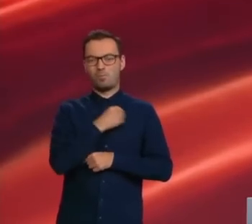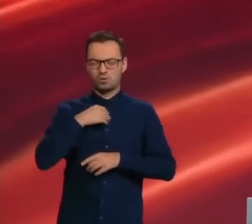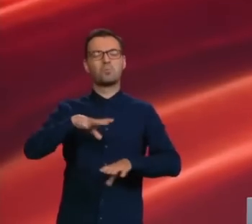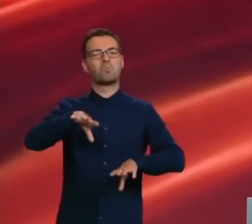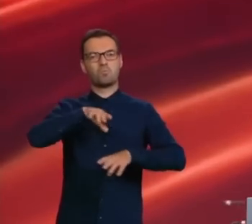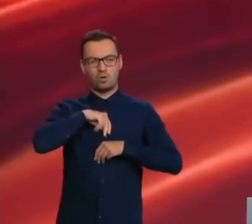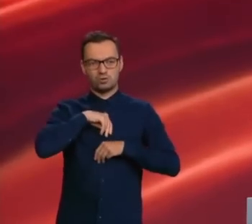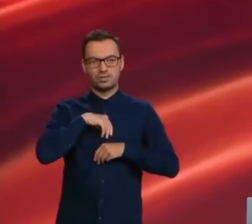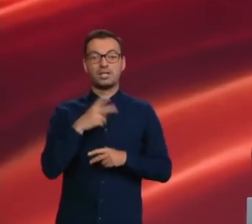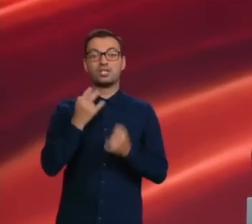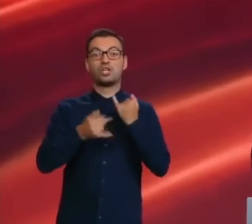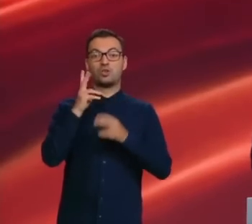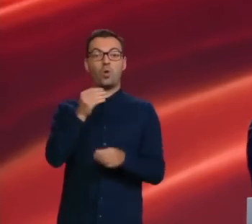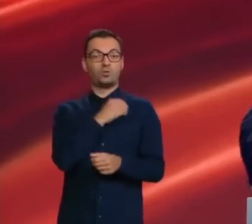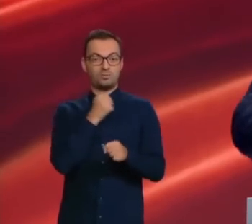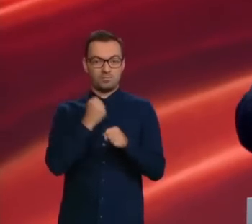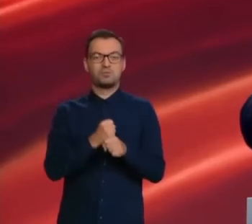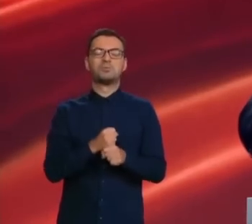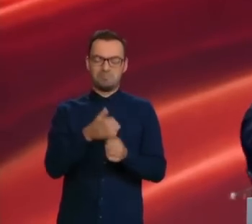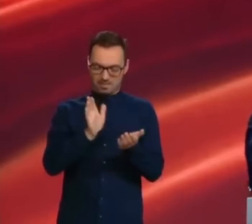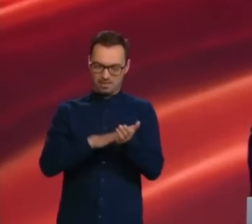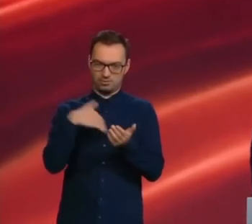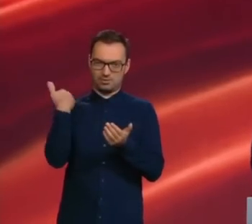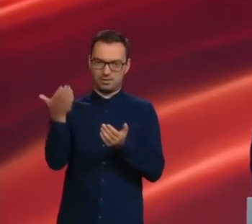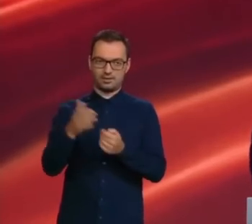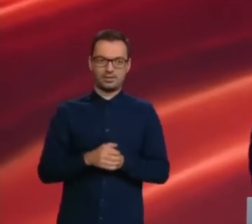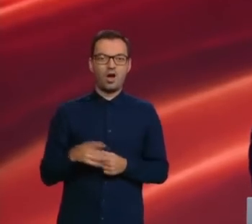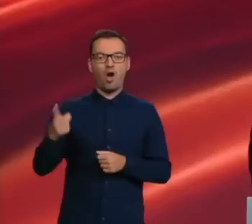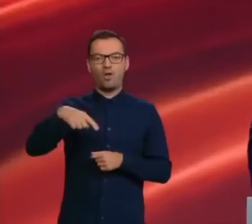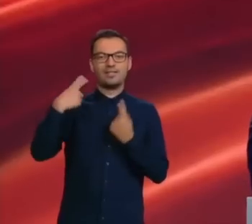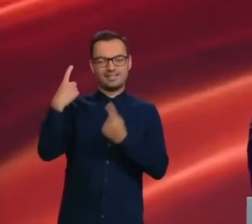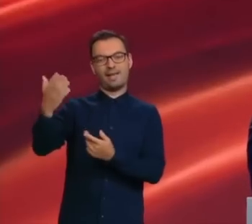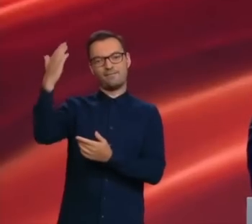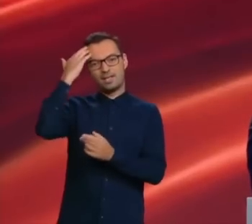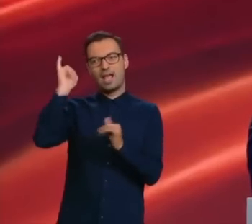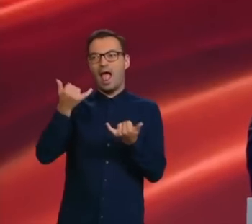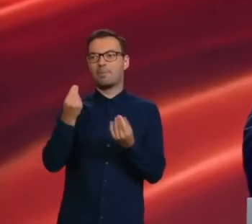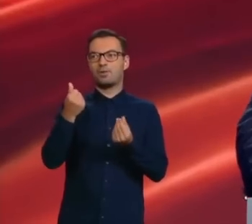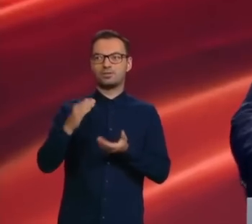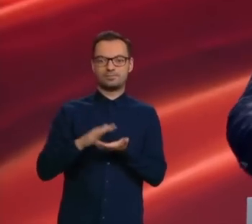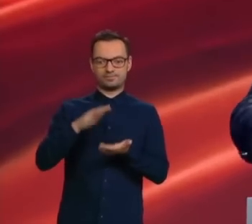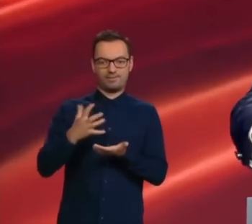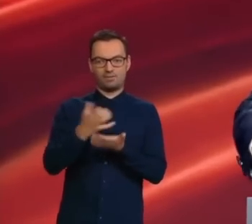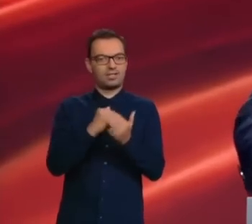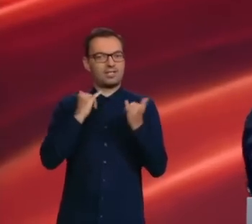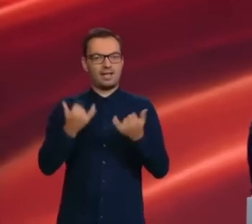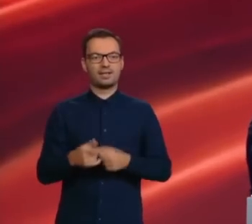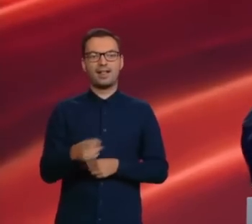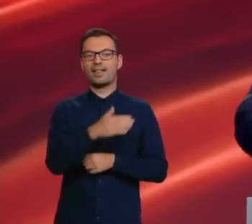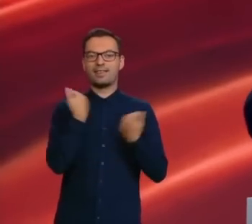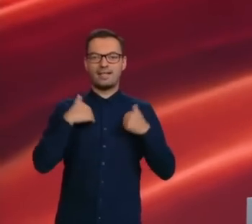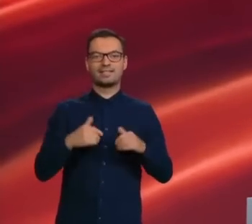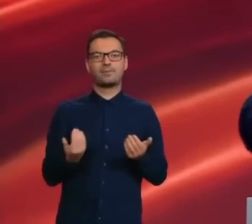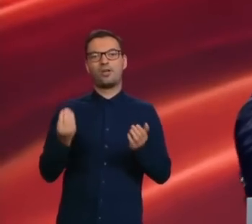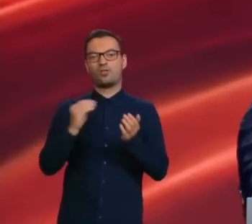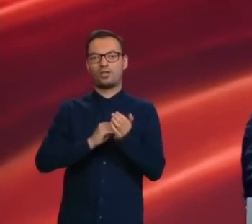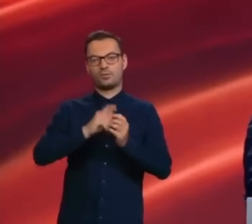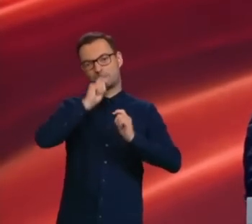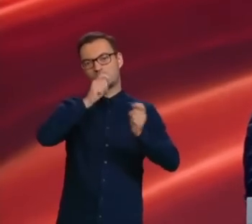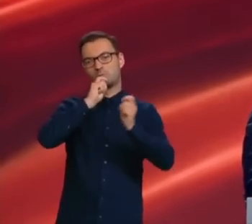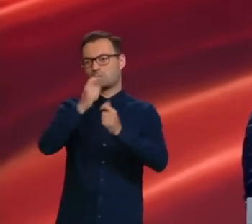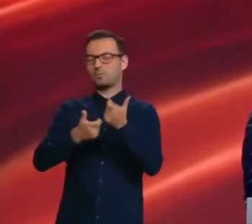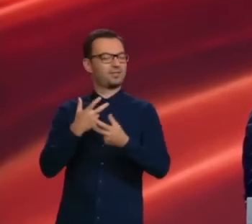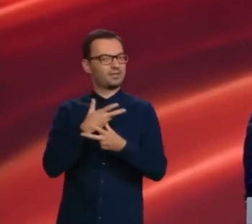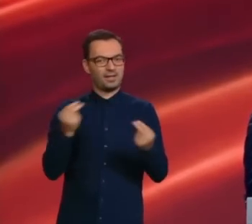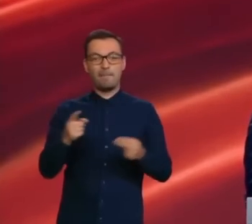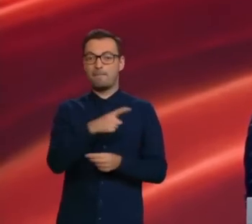nagradzać uczciwie pracujących i oni będą lepiej wiedzieć, jak wykorzystać te pieniądze. Więc nie chcemy tworzyć nowych danin komuś do ręki. My